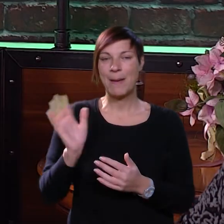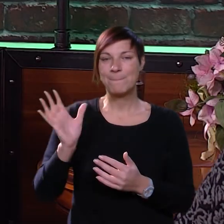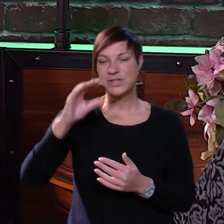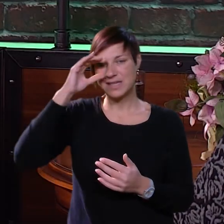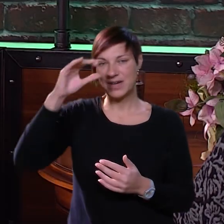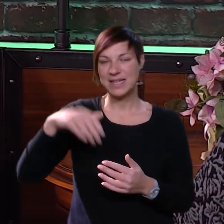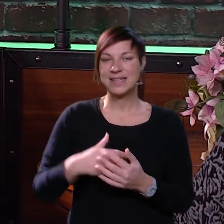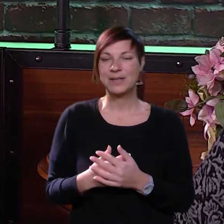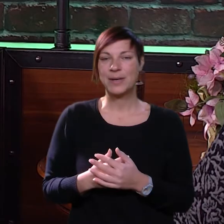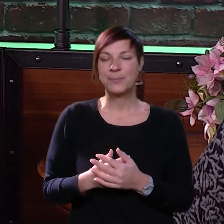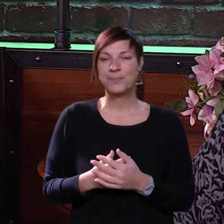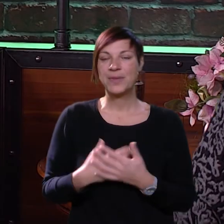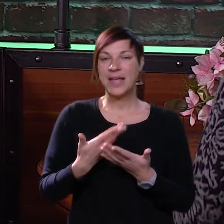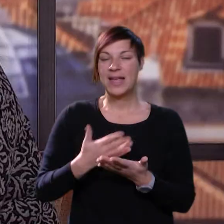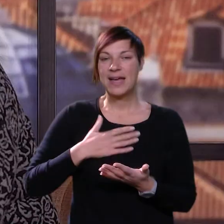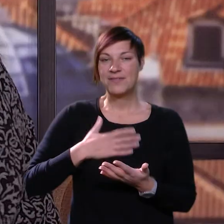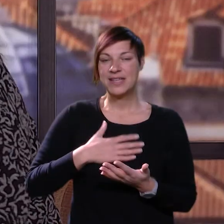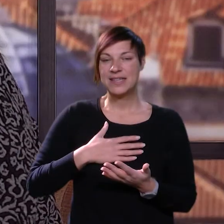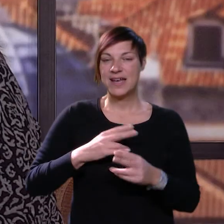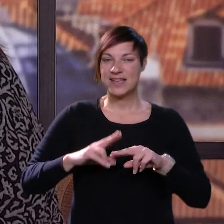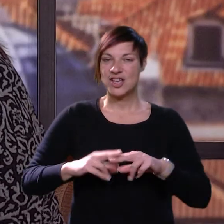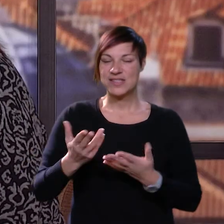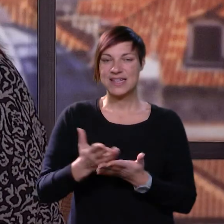vama. Pozdrav gledateljima. A vi,